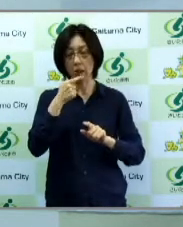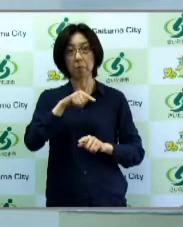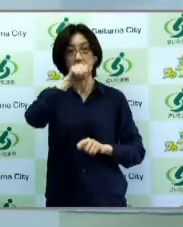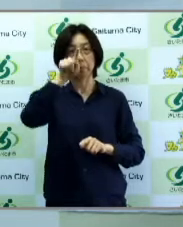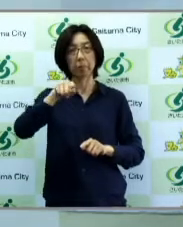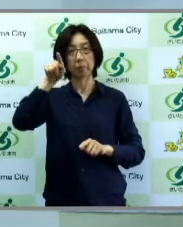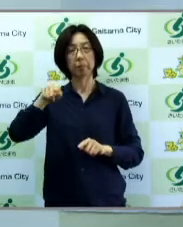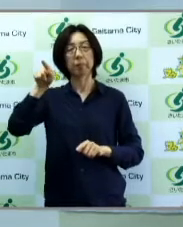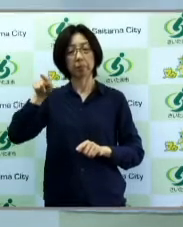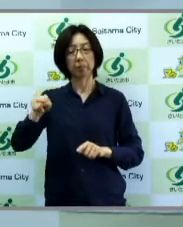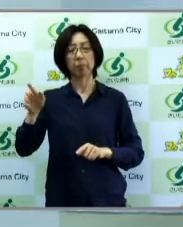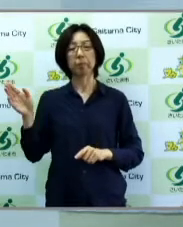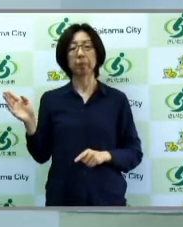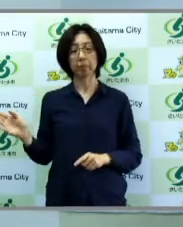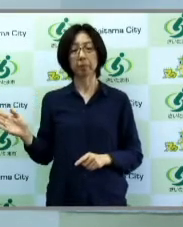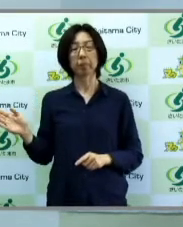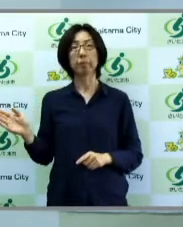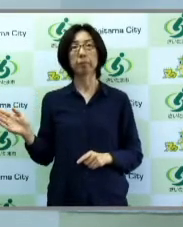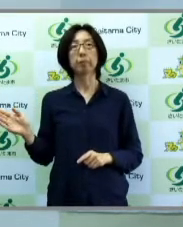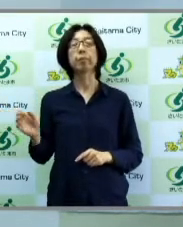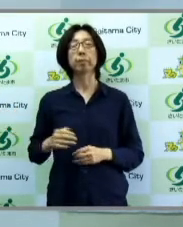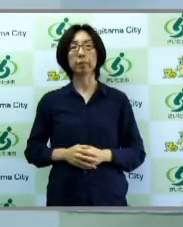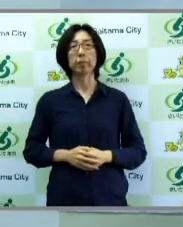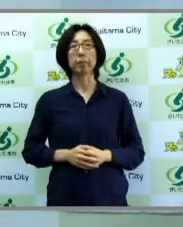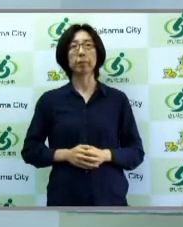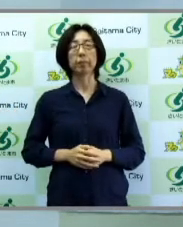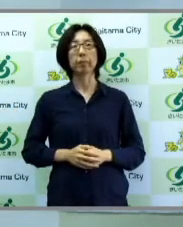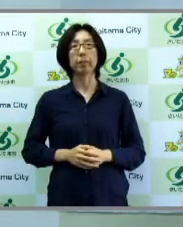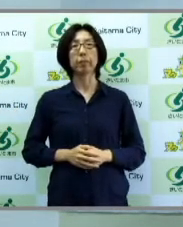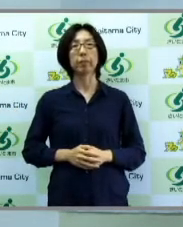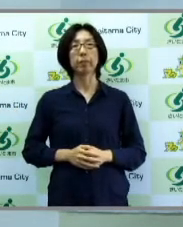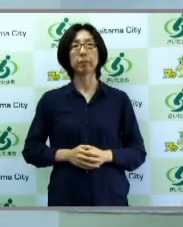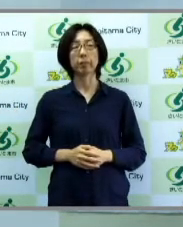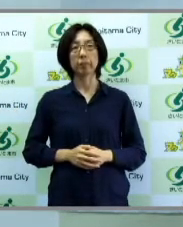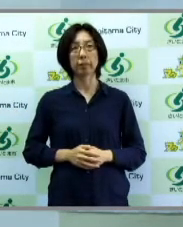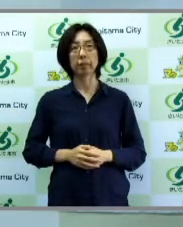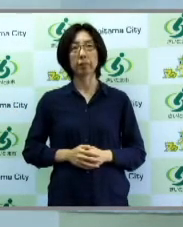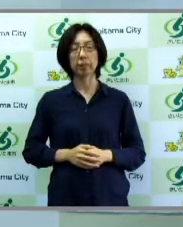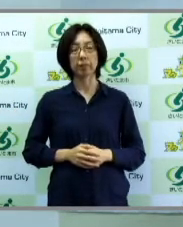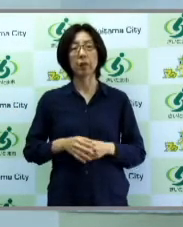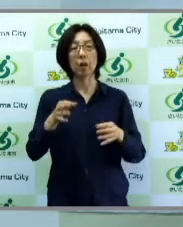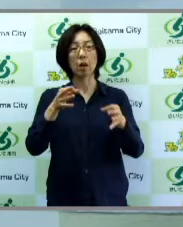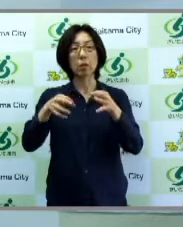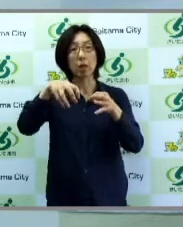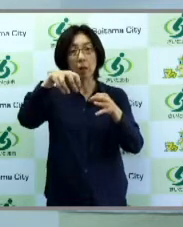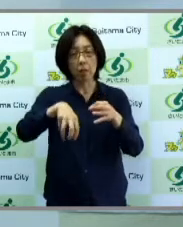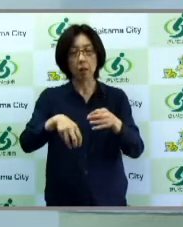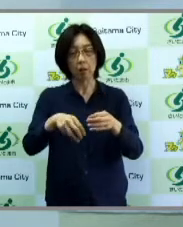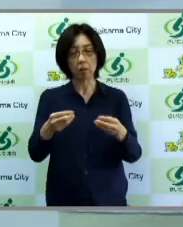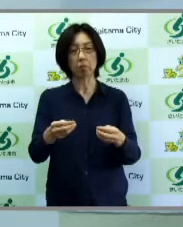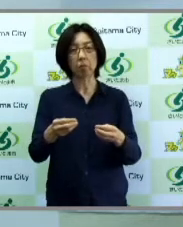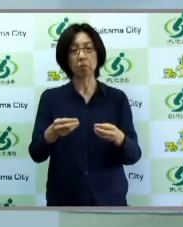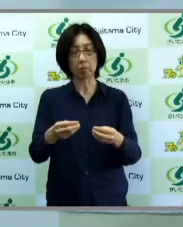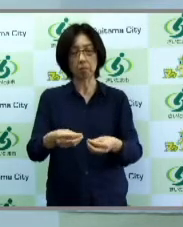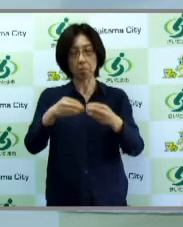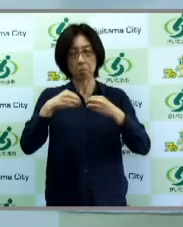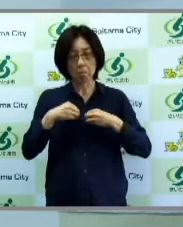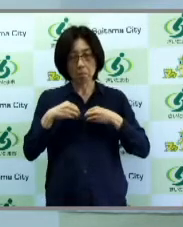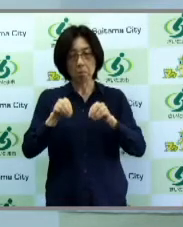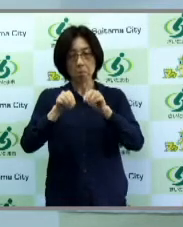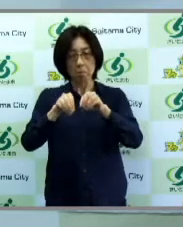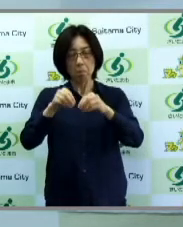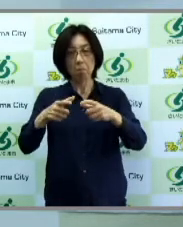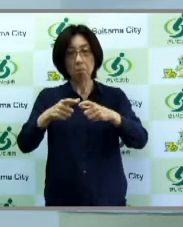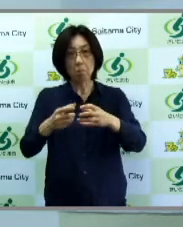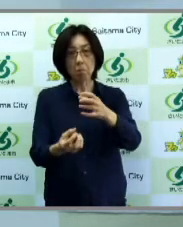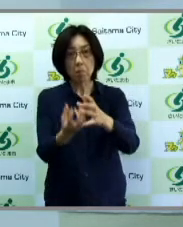が、陽性率についてはクラスターの発生などによって上昇傾向にございます。7月14日時